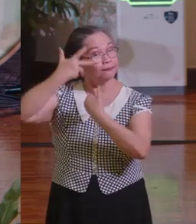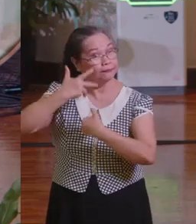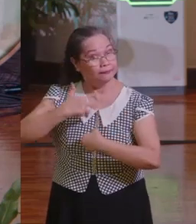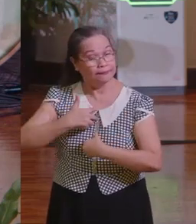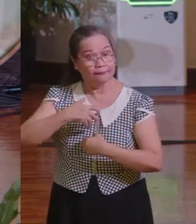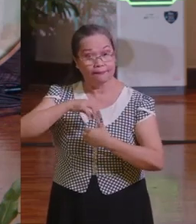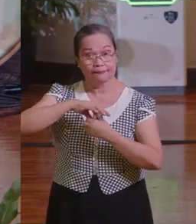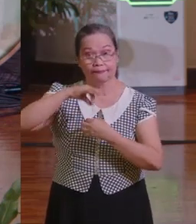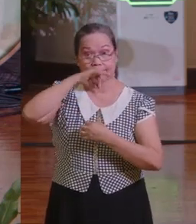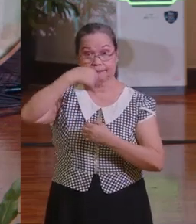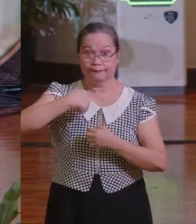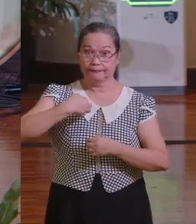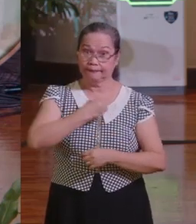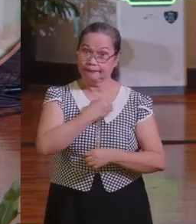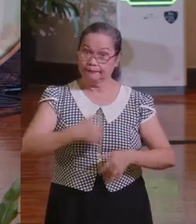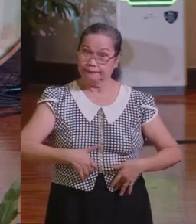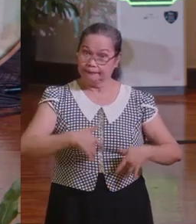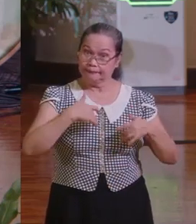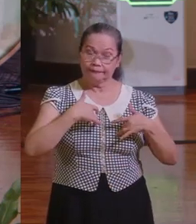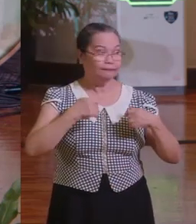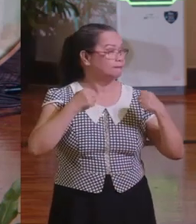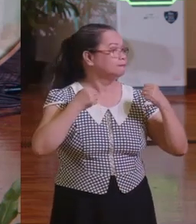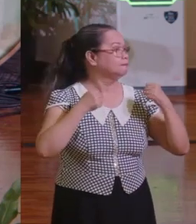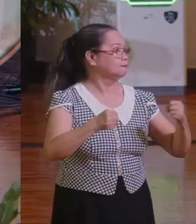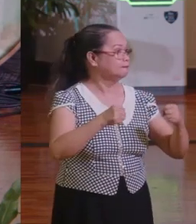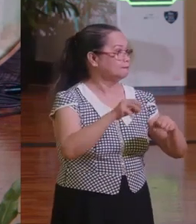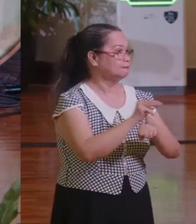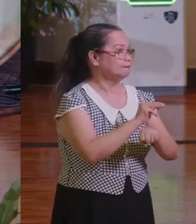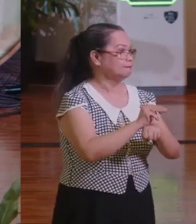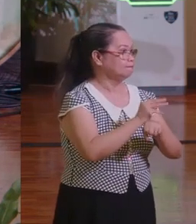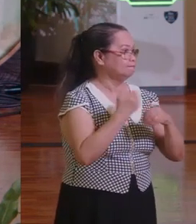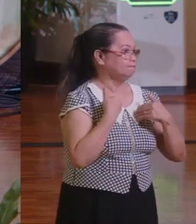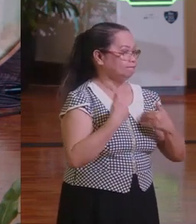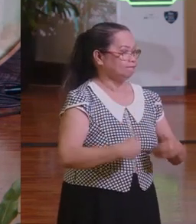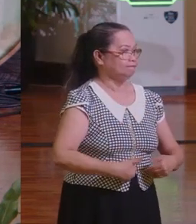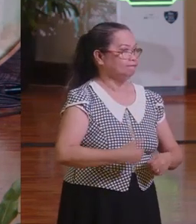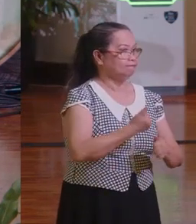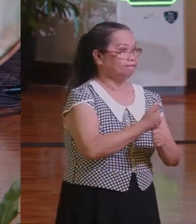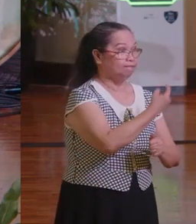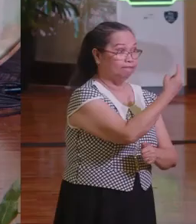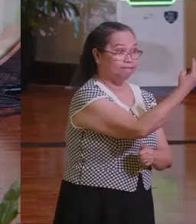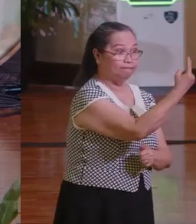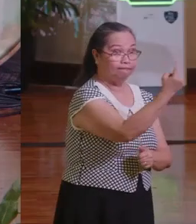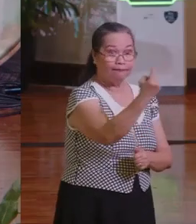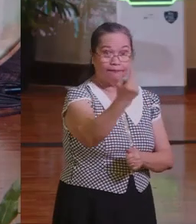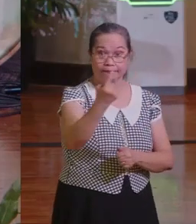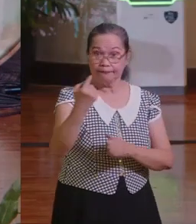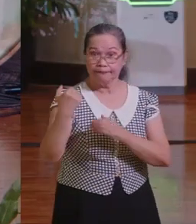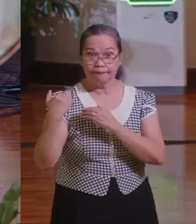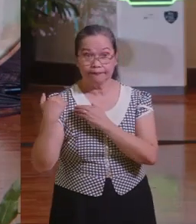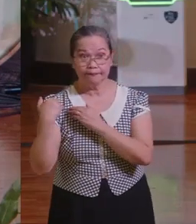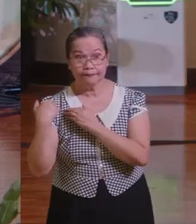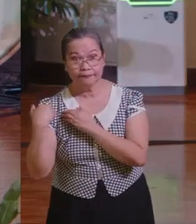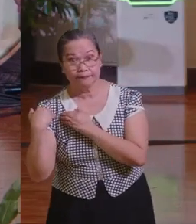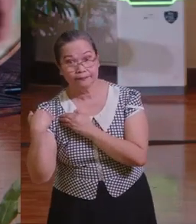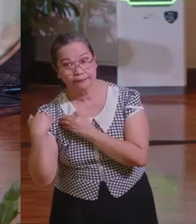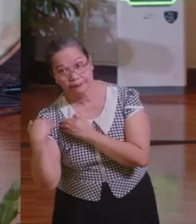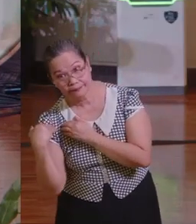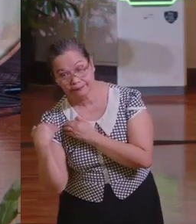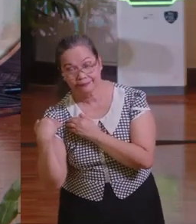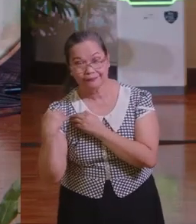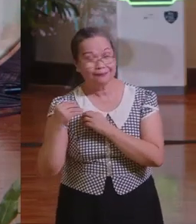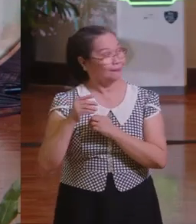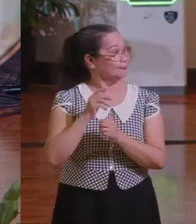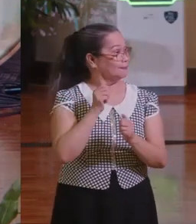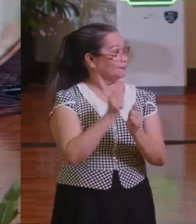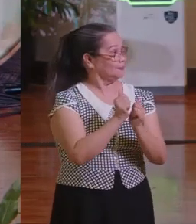atin. Sa huli, steadfast ministry to the body, for each will have to bear his own load. Ang hindi po ibig